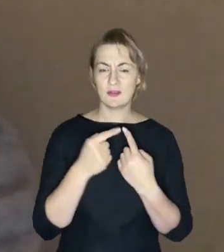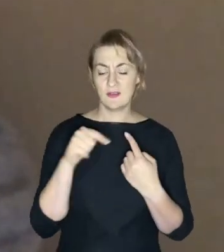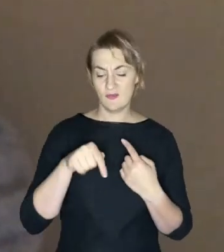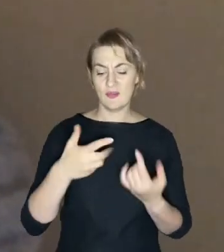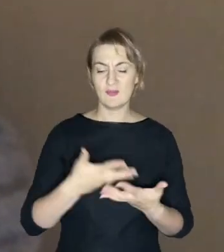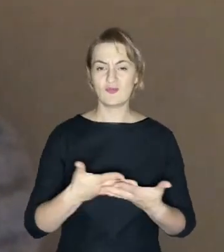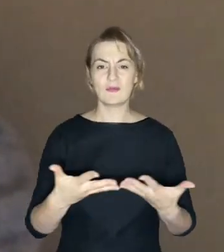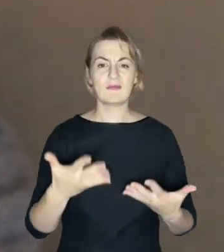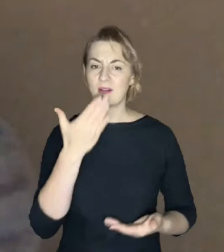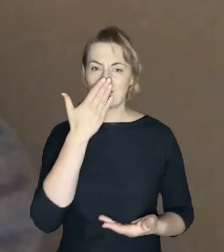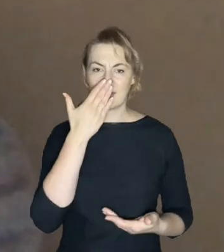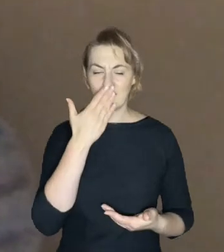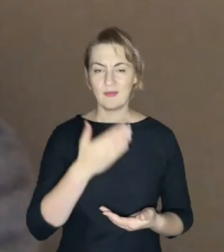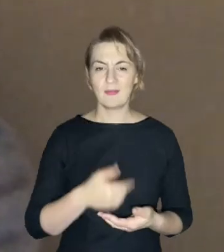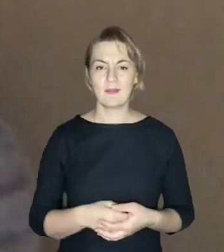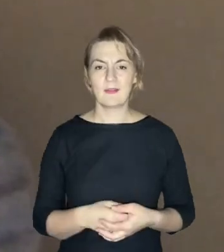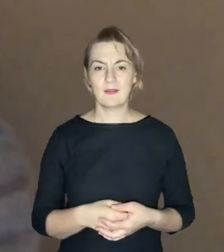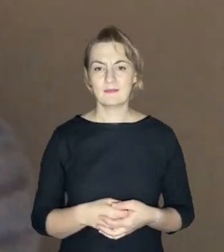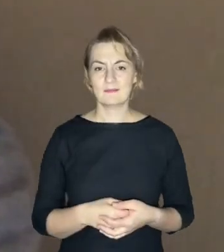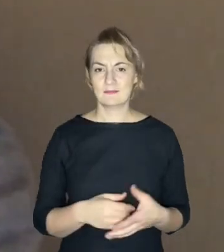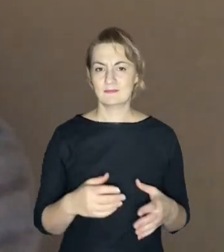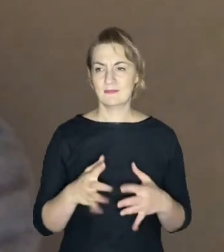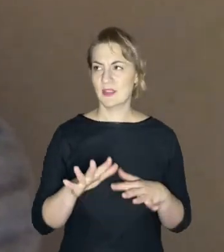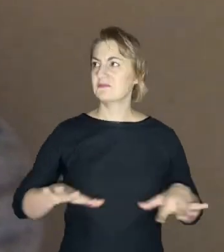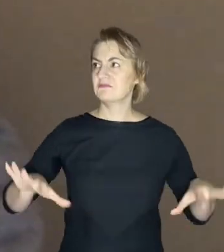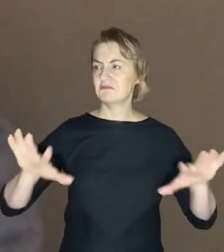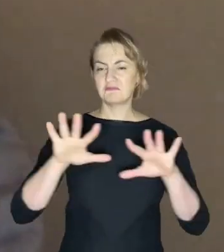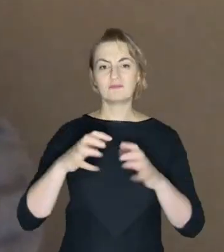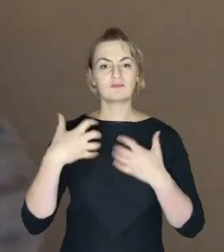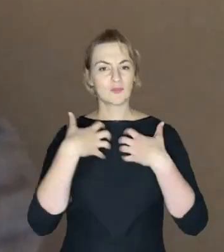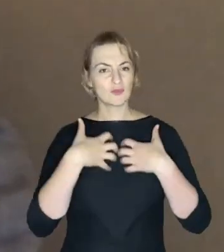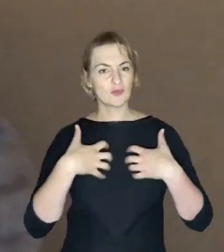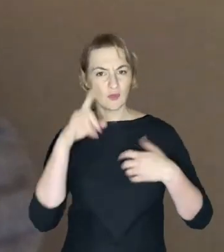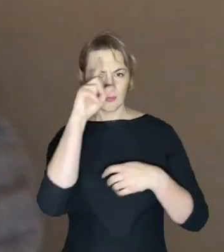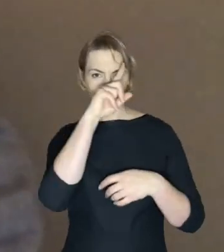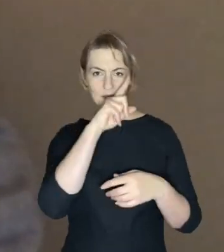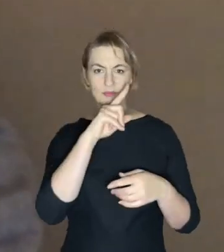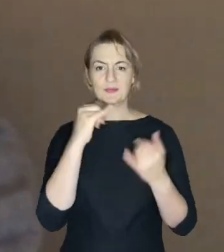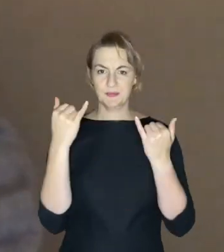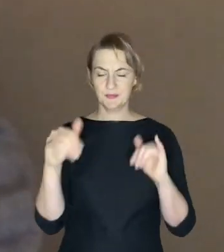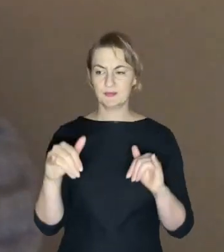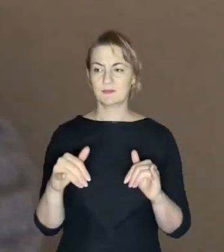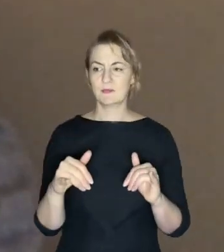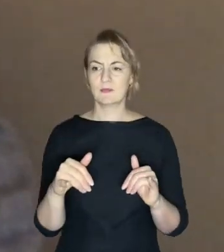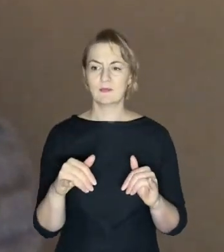na tej ziemi, wśród tej przyrody, wśród tych ludzi, no tworzy pewną